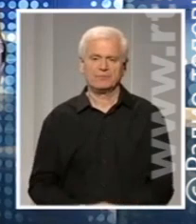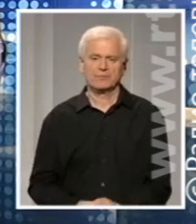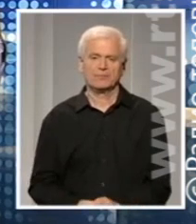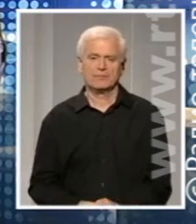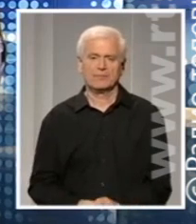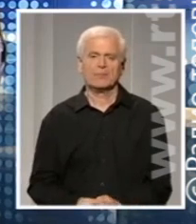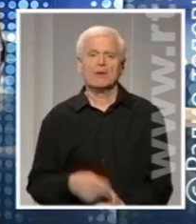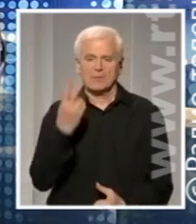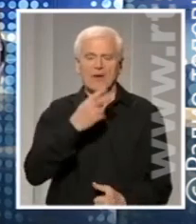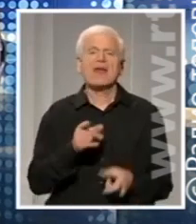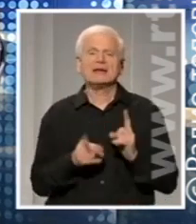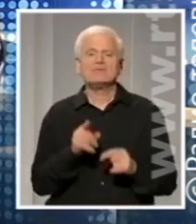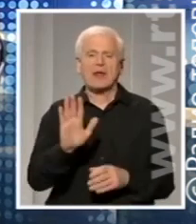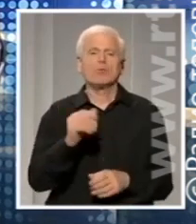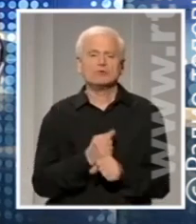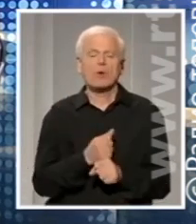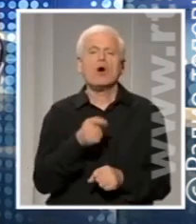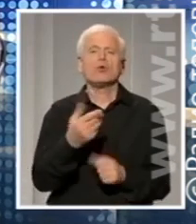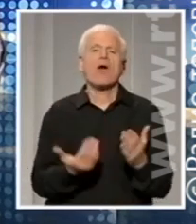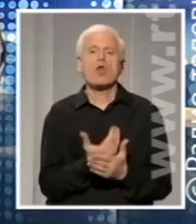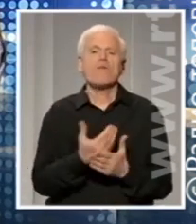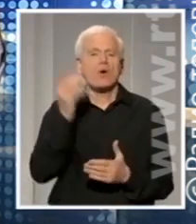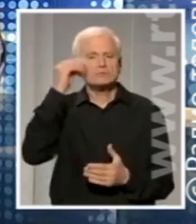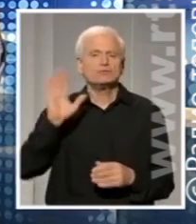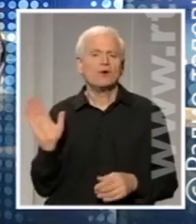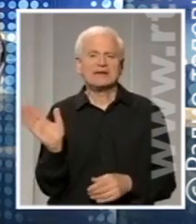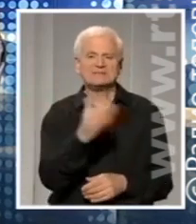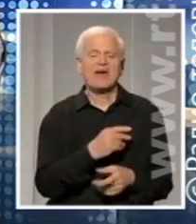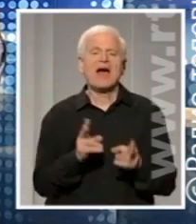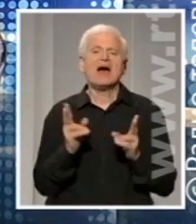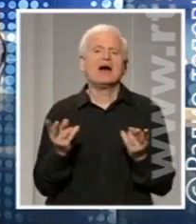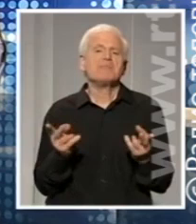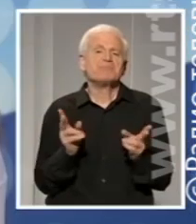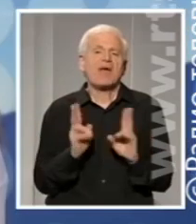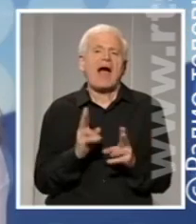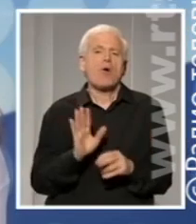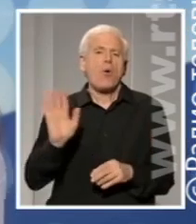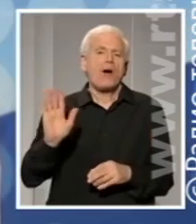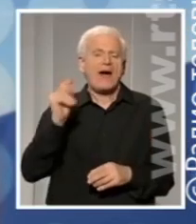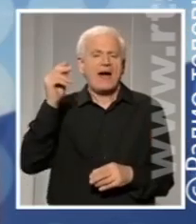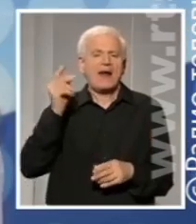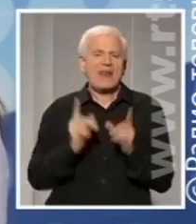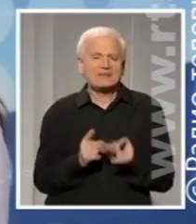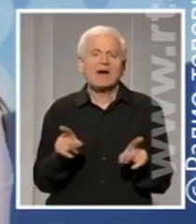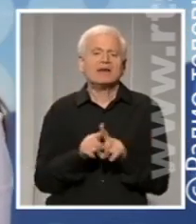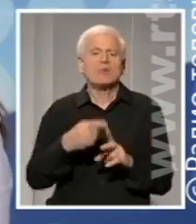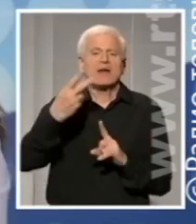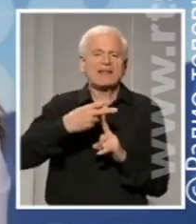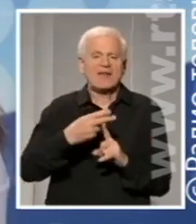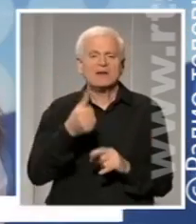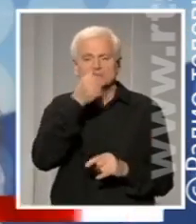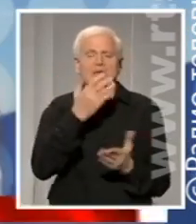to i uraditi, ali obzirom da je ovo novo iskustvo za sve, dakle kako za nastavnike, kako za televiziju, što smo